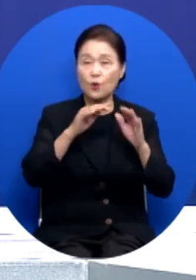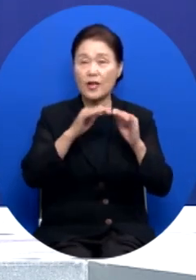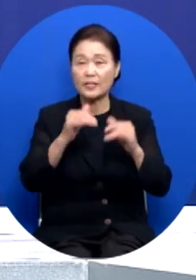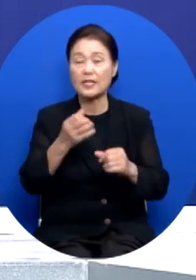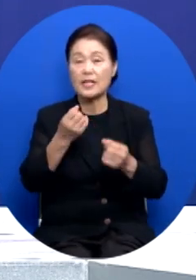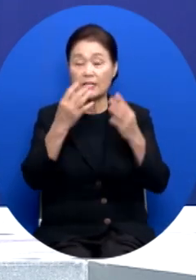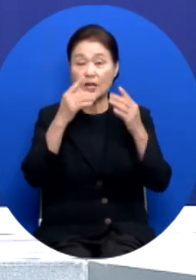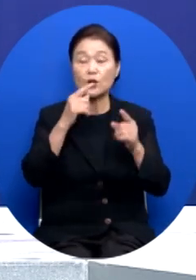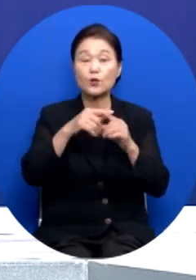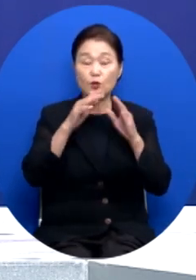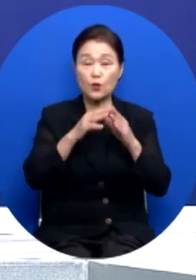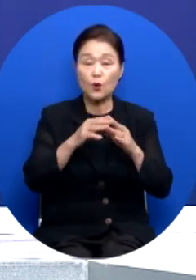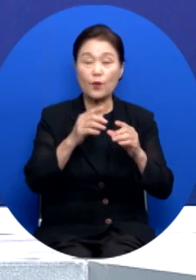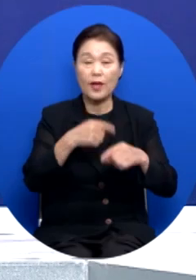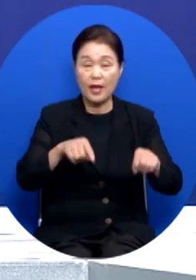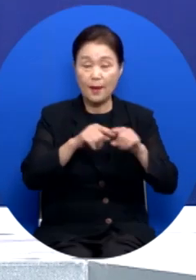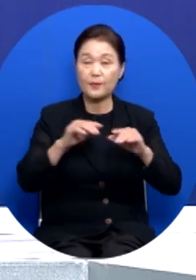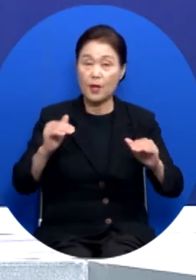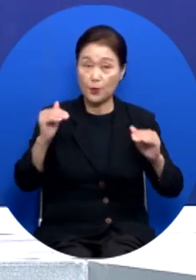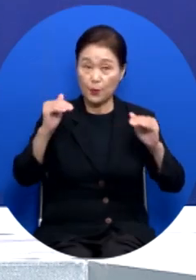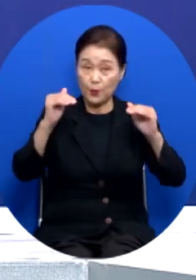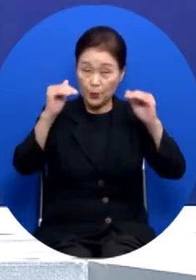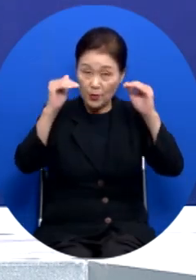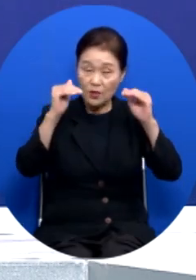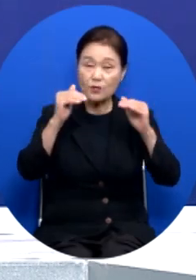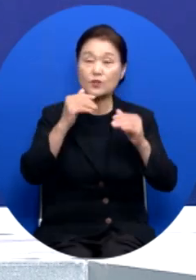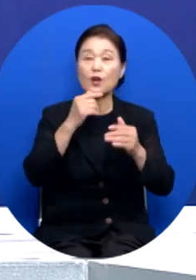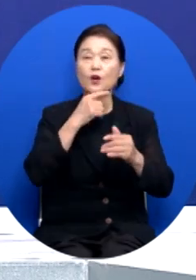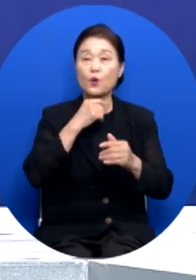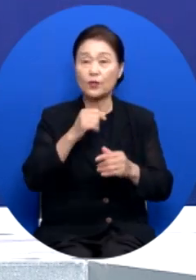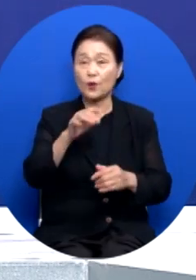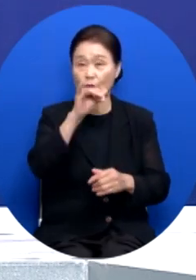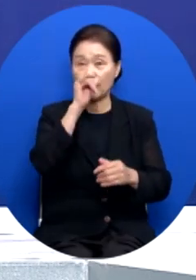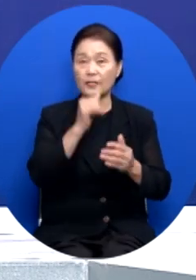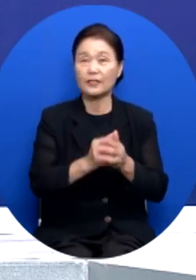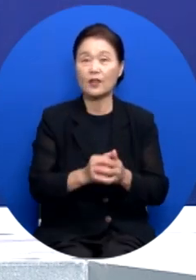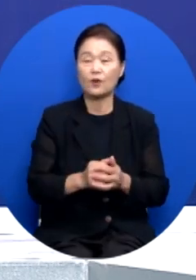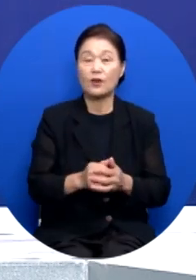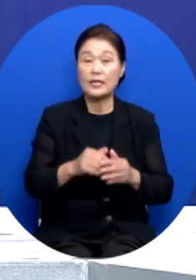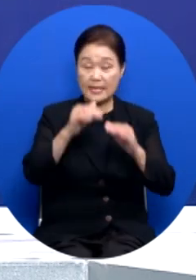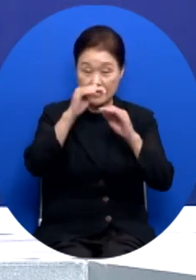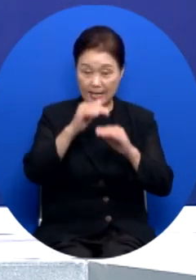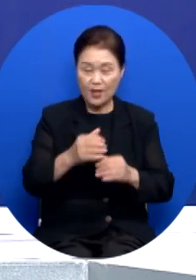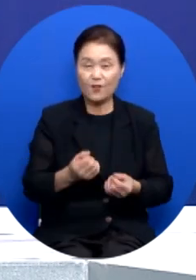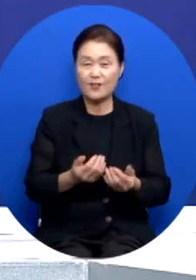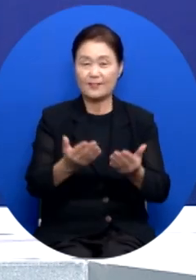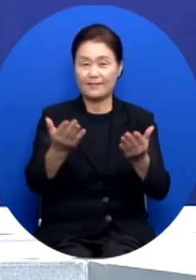교회 동반 성장 교육을 진행했는데요. 목포방송 신미정 기자가 전해드립니다.